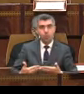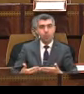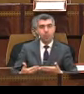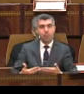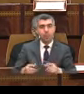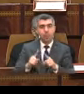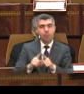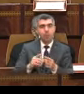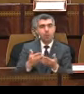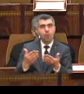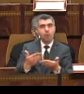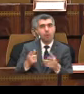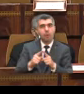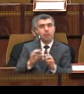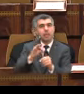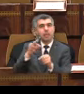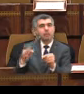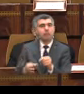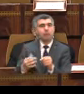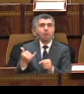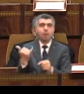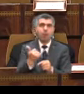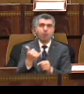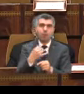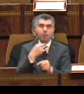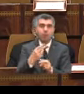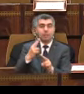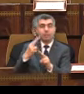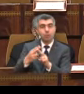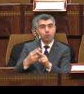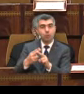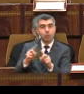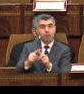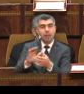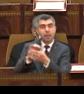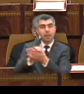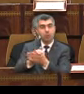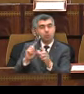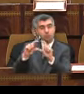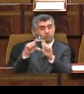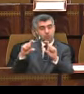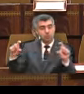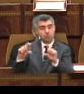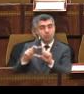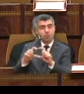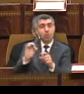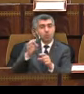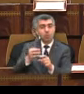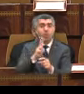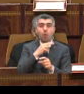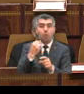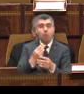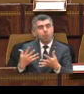خاصكم تعنوا على النتيجه ديالكم، حنا ما جيناش فعلا ان الاسم تاع الوزاره ديالكم هو اسم كبير وفيه الحكومه